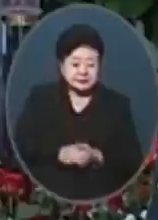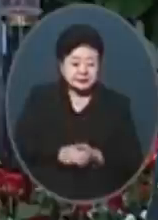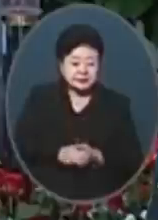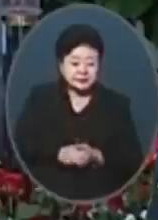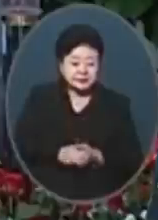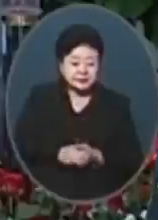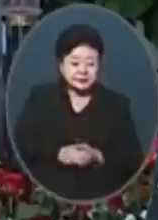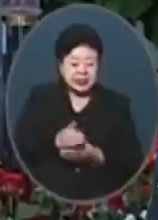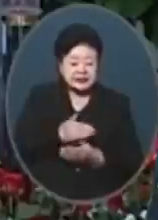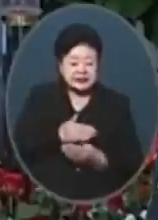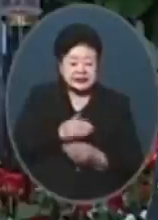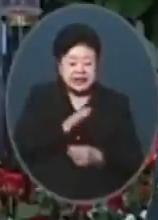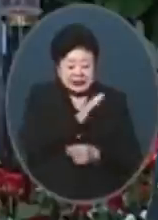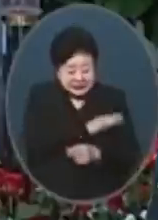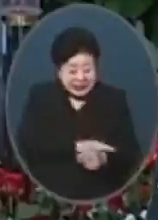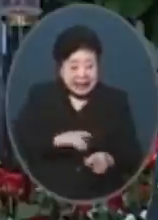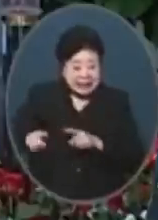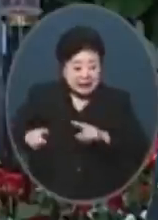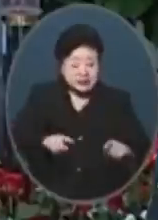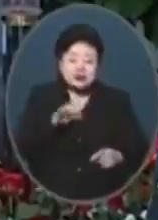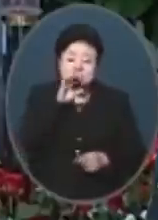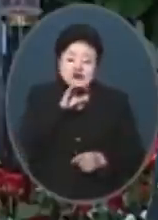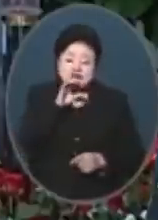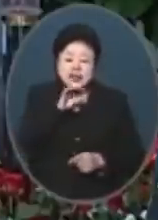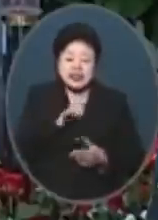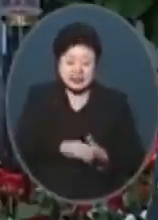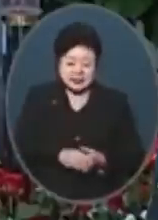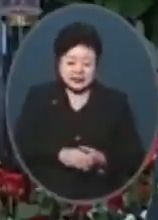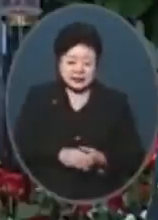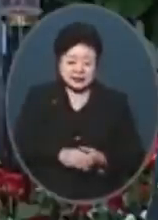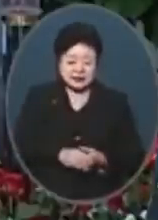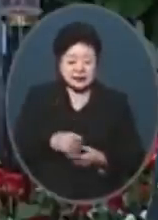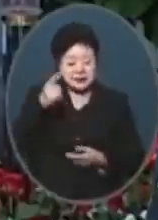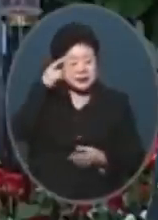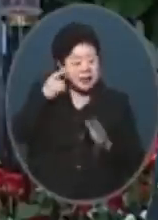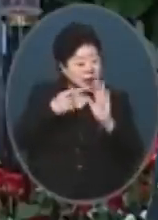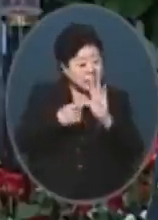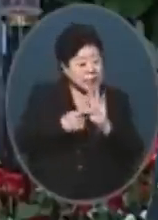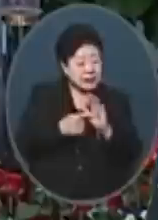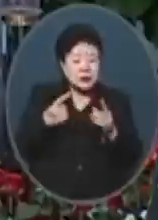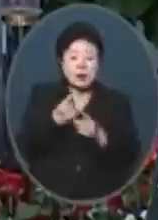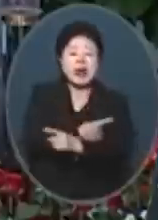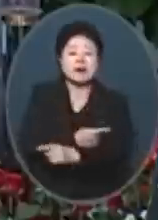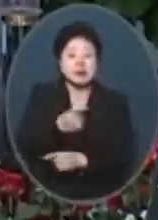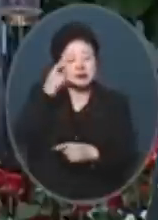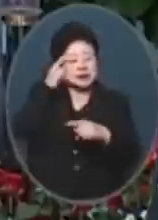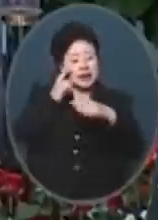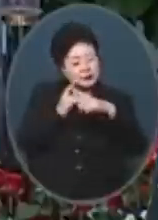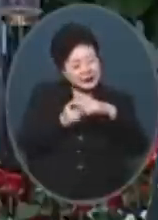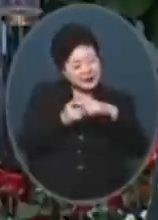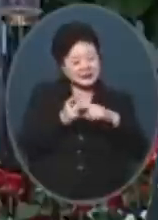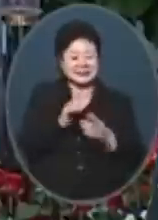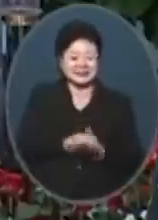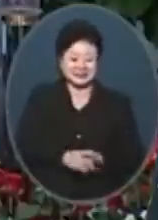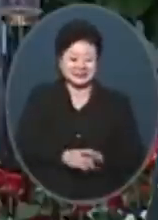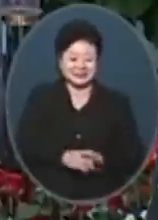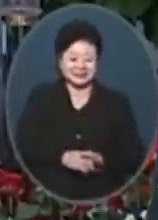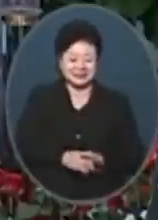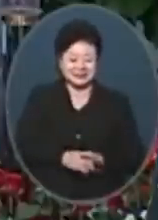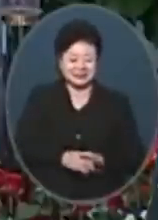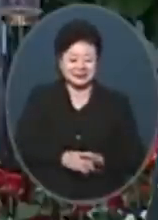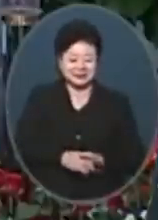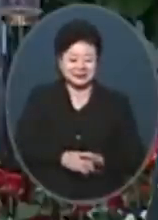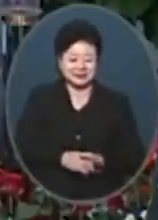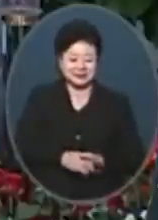잘 다스리고 훈련해야 부정적인 생각을 긍정적인 생각으로 바꿀 수가